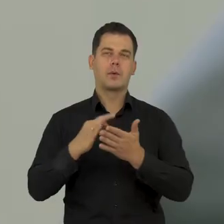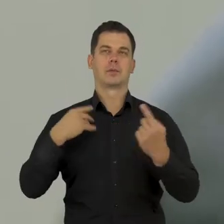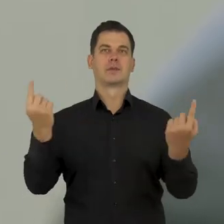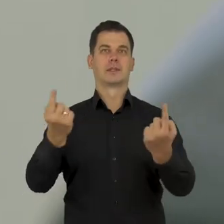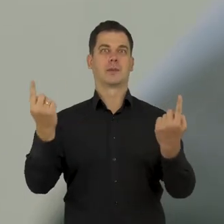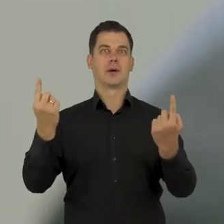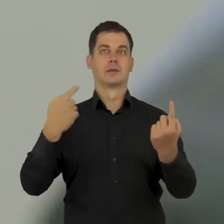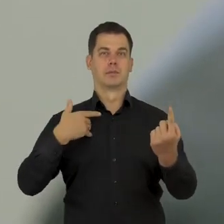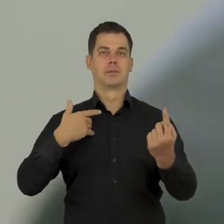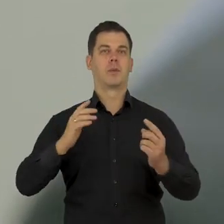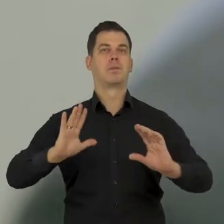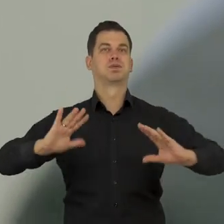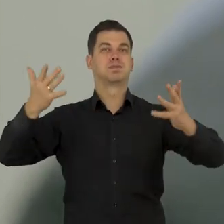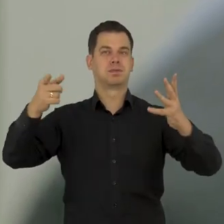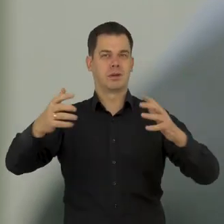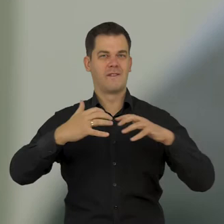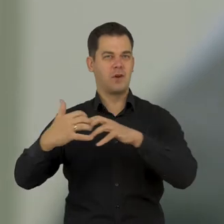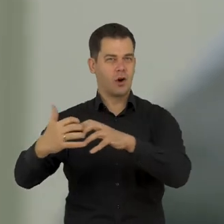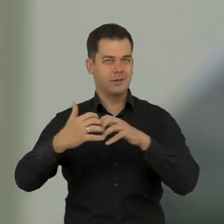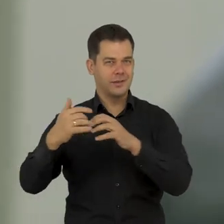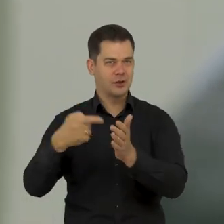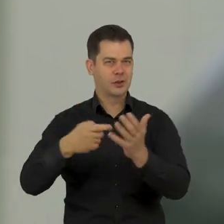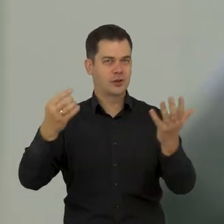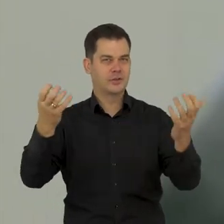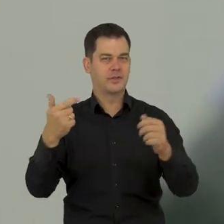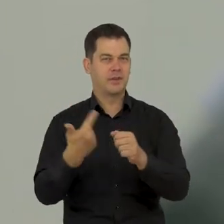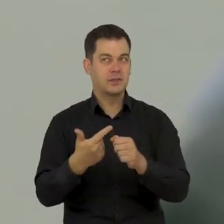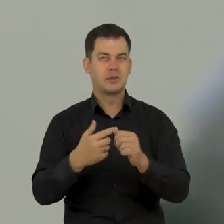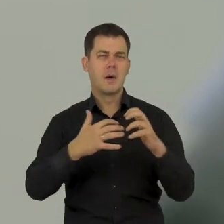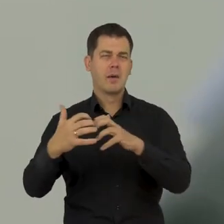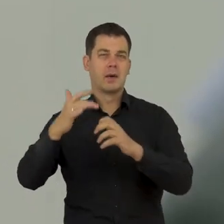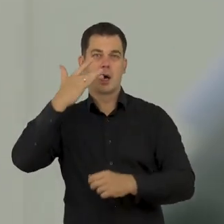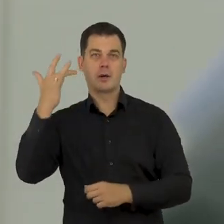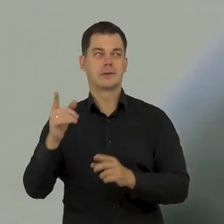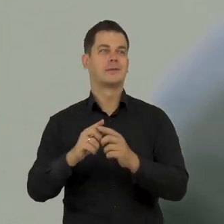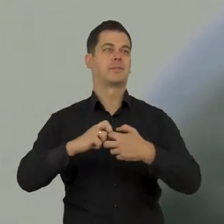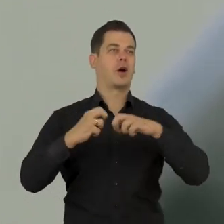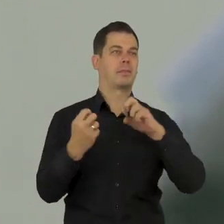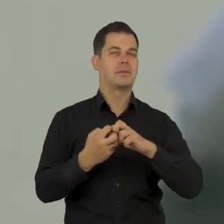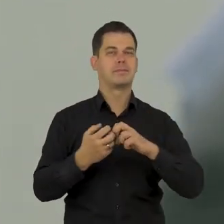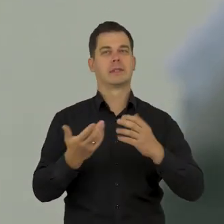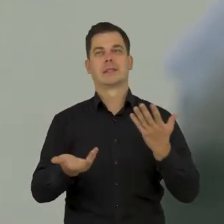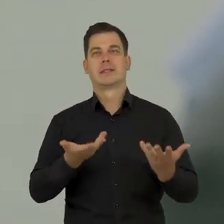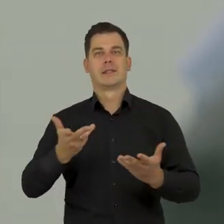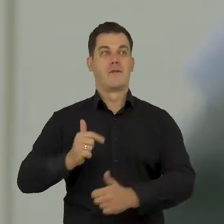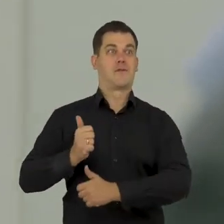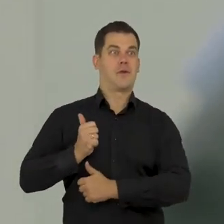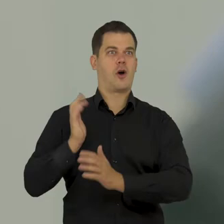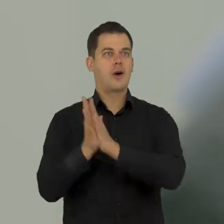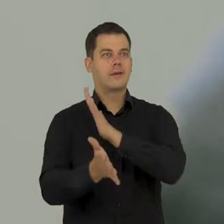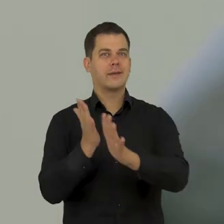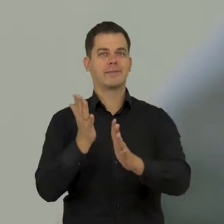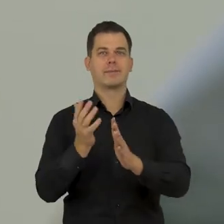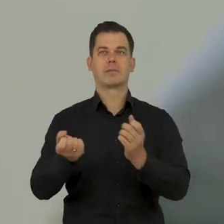wprowadzenia? Sytuacja gospodarcza, polityczna, wybuch wojny z Rosją, problemy dnia bieżącego, a więc przede